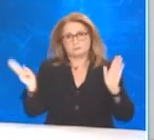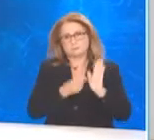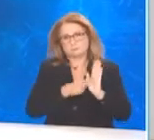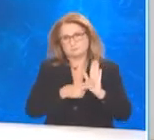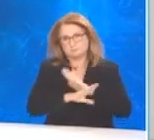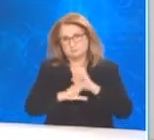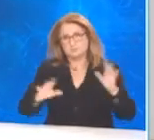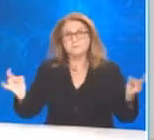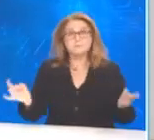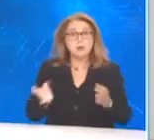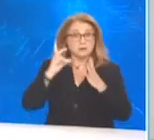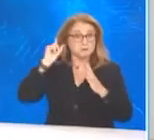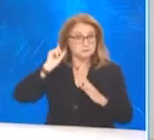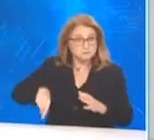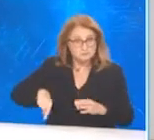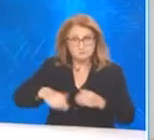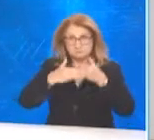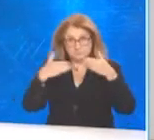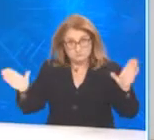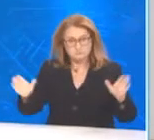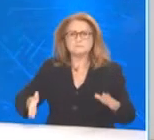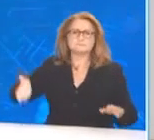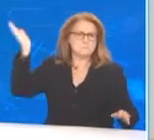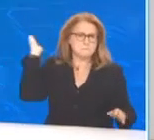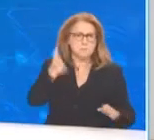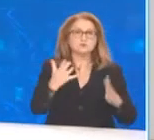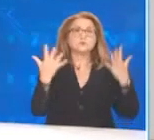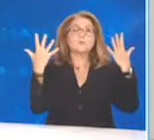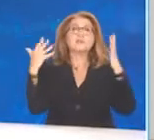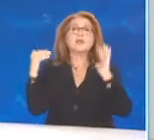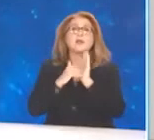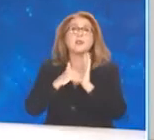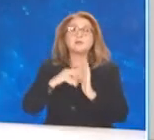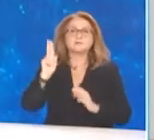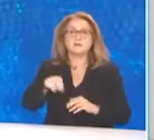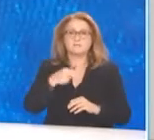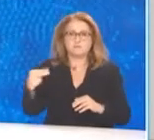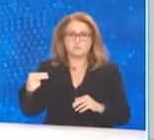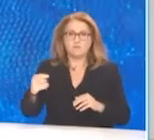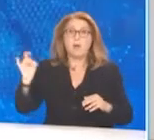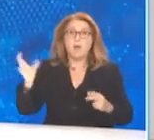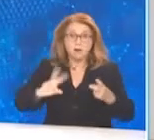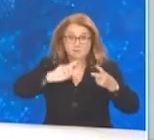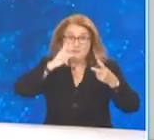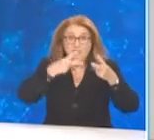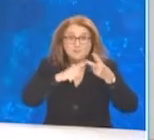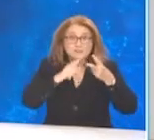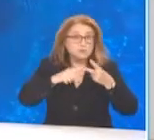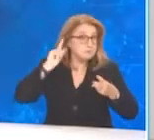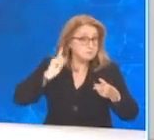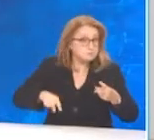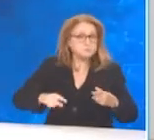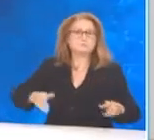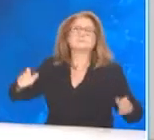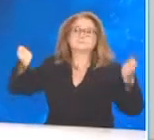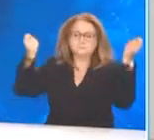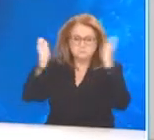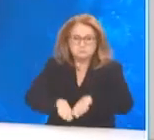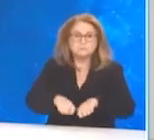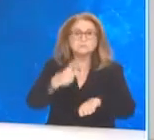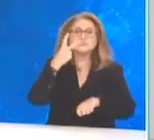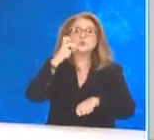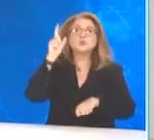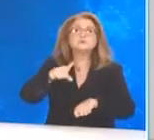επιβάλλεται διοικητικό πρόστιμο 10.000 ευρώ, ενώ σε περίπτωση δεύτερης παράβασης αναστολή λειτουργίας για 20 μέρες. Τα νέα